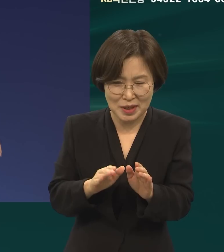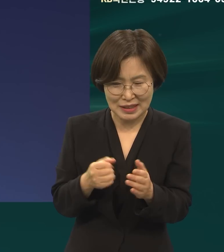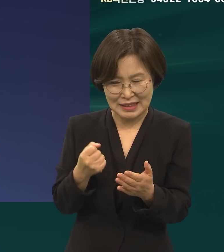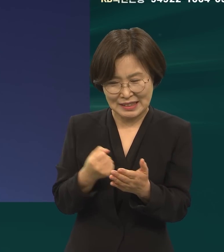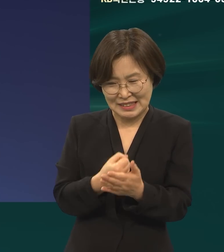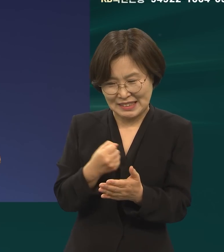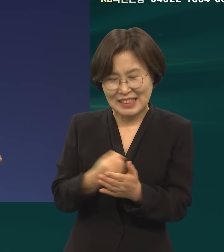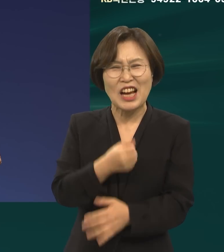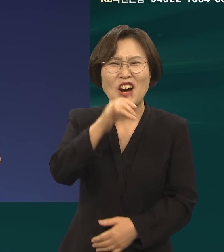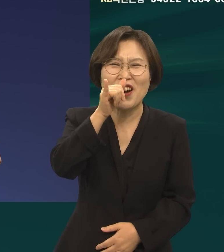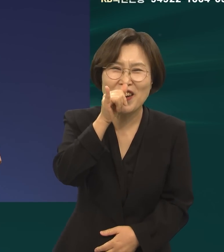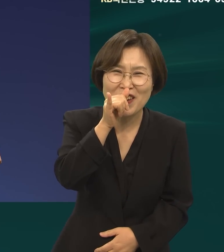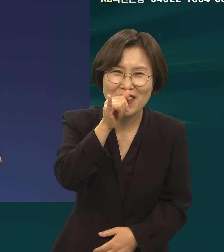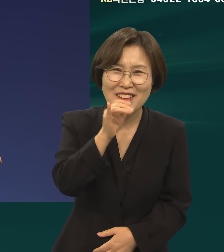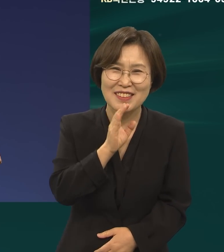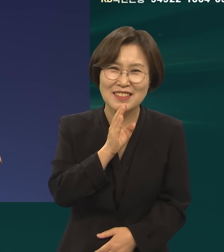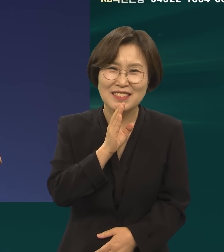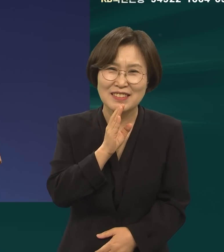컸습니다.